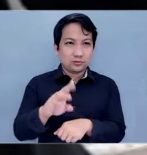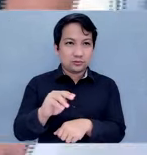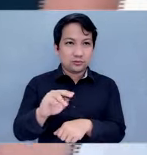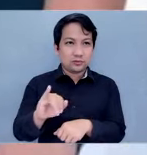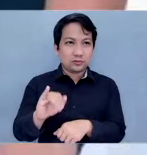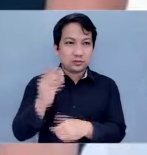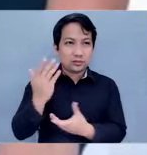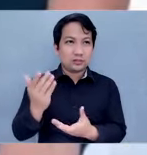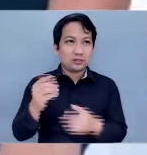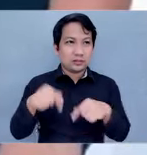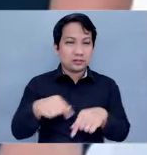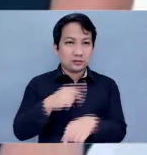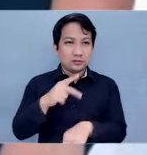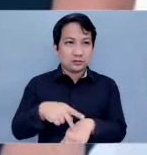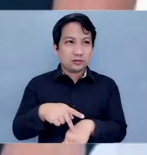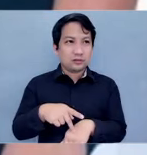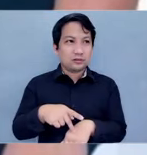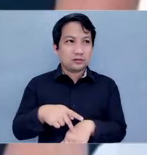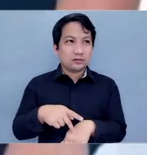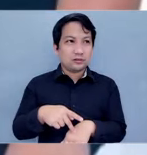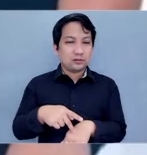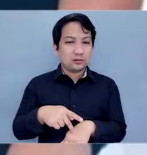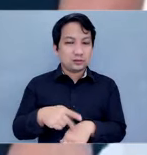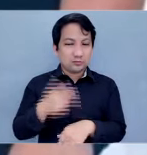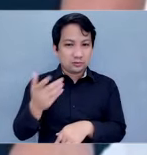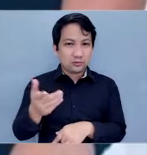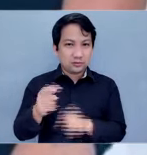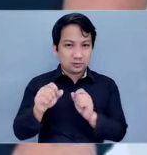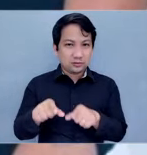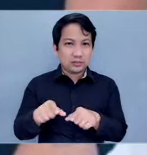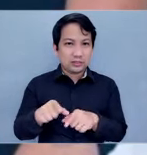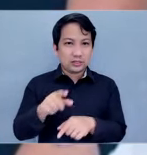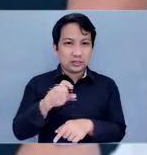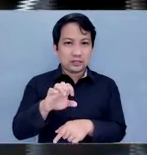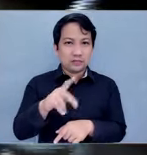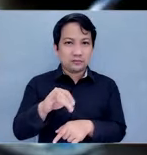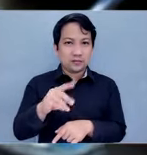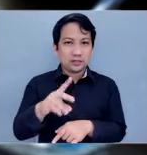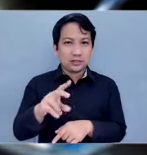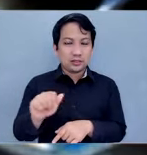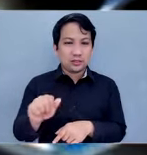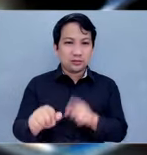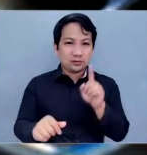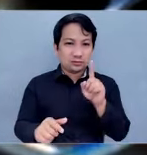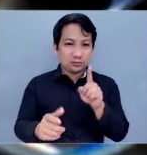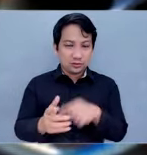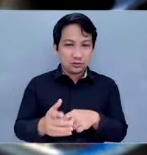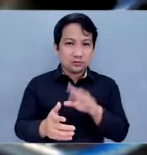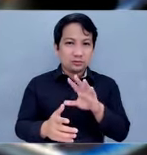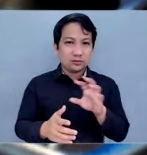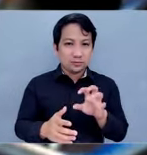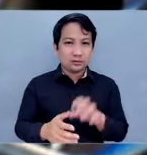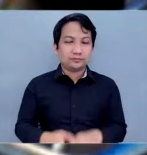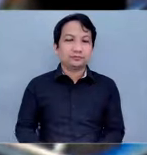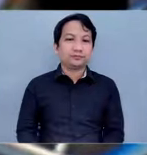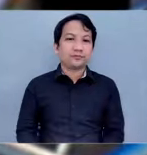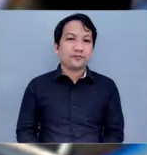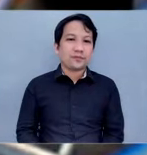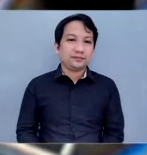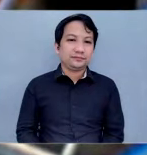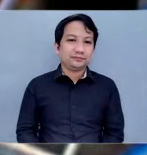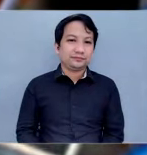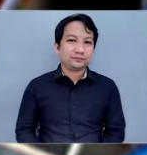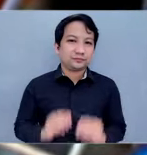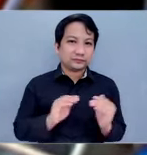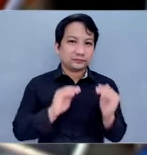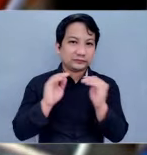Pinas, sinubukan nilang mag-asawa ang magtinda ng empanada. Sa halagang 1,500 pesos na puhunan, in-upgrade nila ang